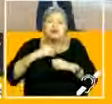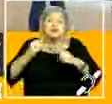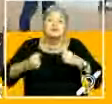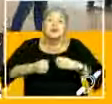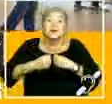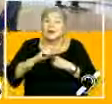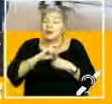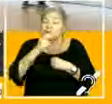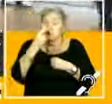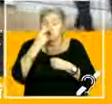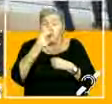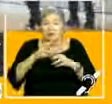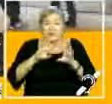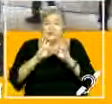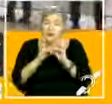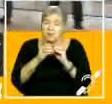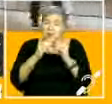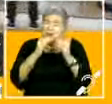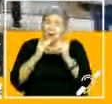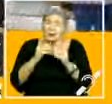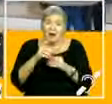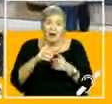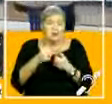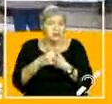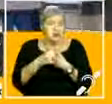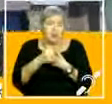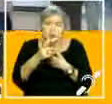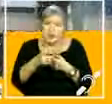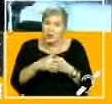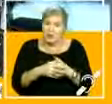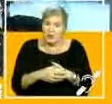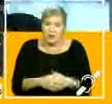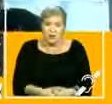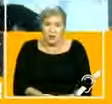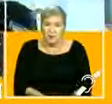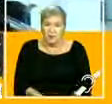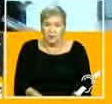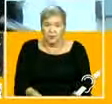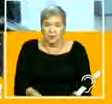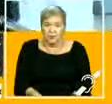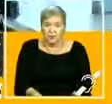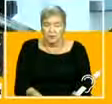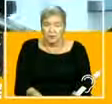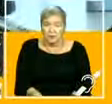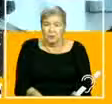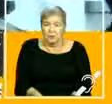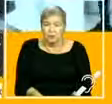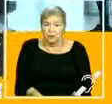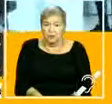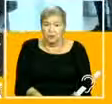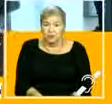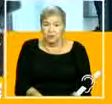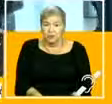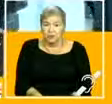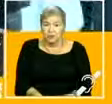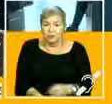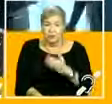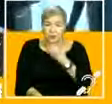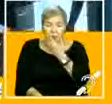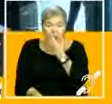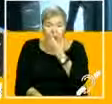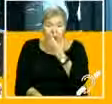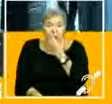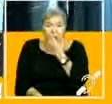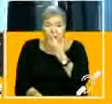nu-și vor mai vedea vreodată familia și prietenii i-au pus la grea încercare. I have my friend go to the parties